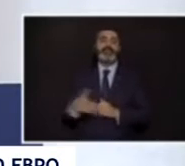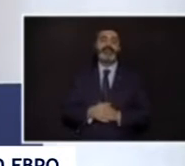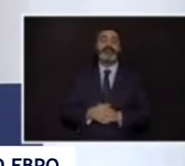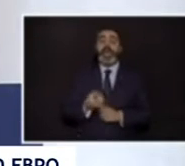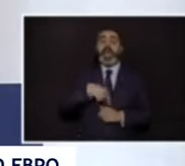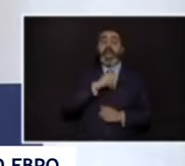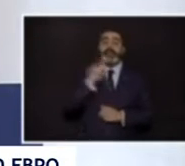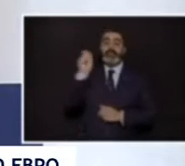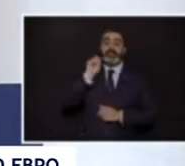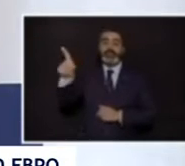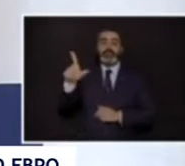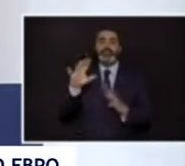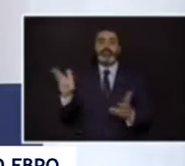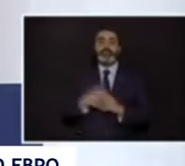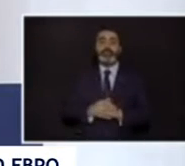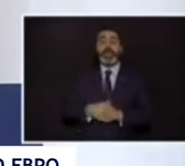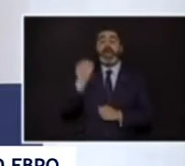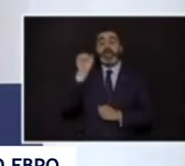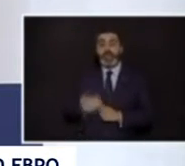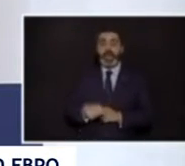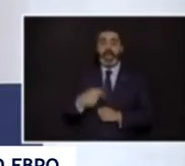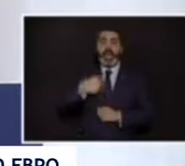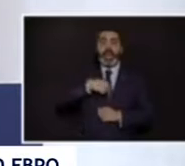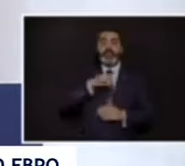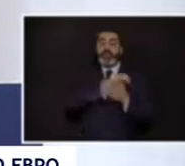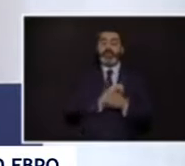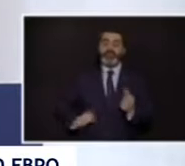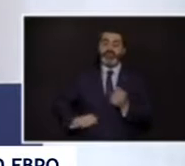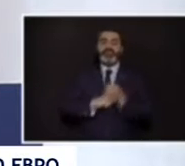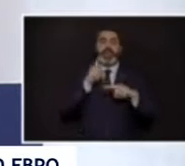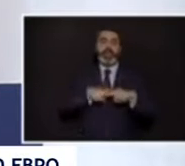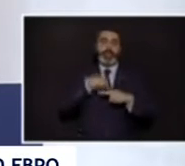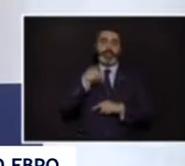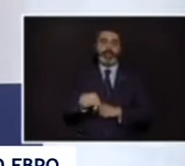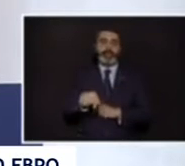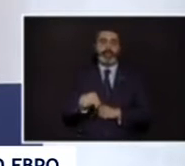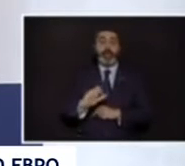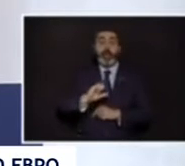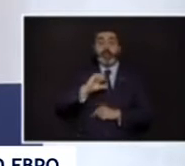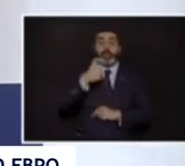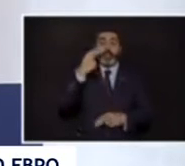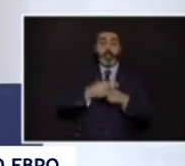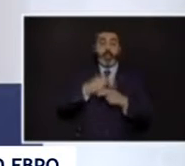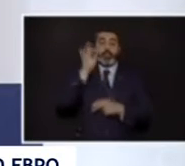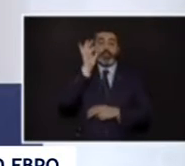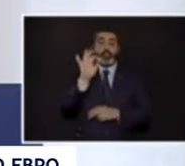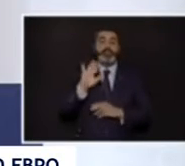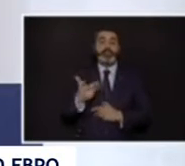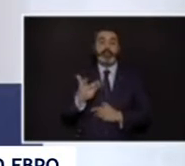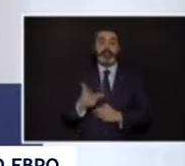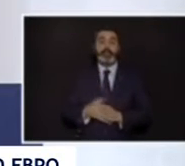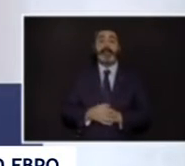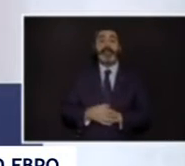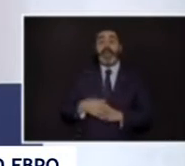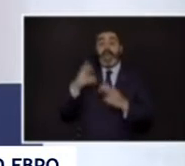ευρωπαϊκή αλληλεγγύη και υποστήριξη προς την Ελλάδα. Η πρώτη προτεραιότητα είναι να φροντίσουμε ότι θα τηρηθεί τάξη